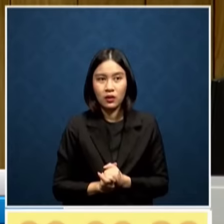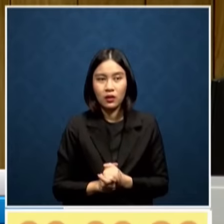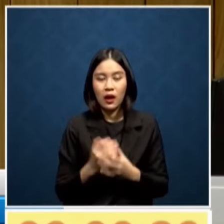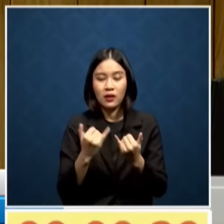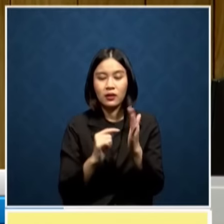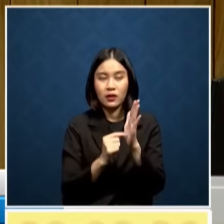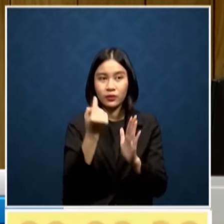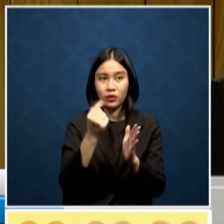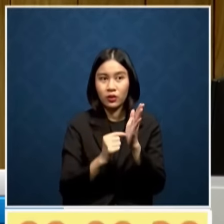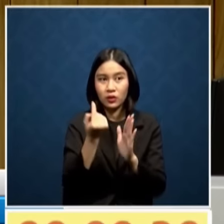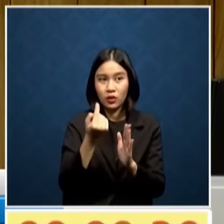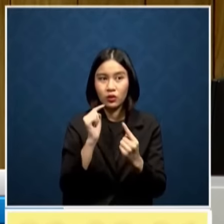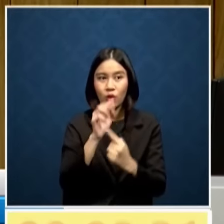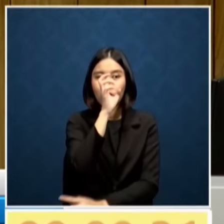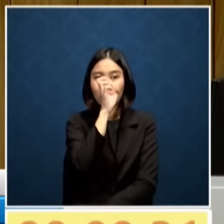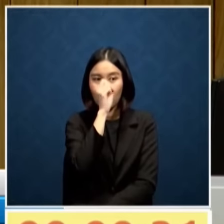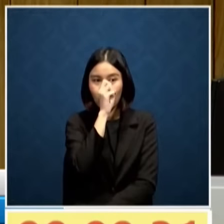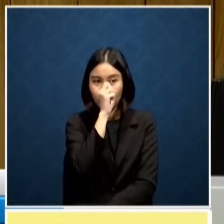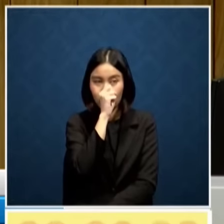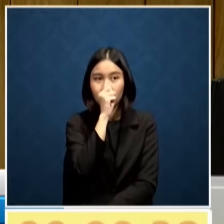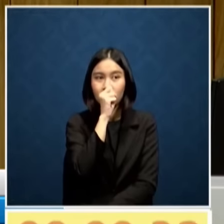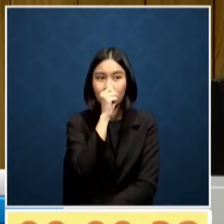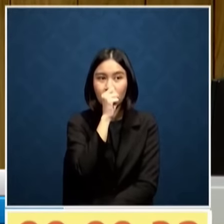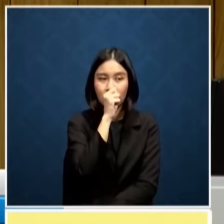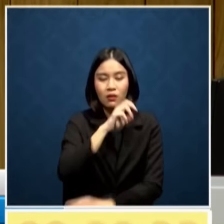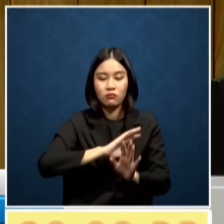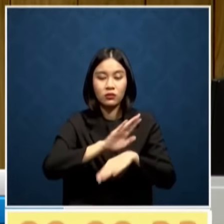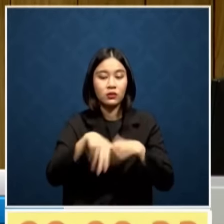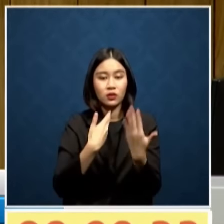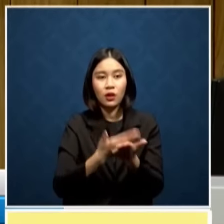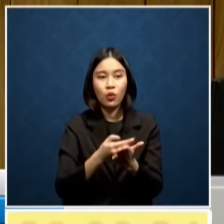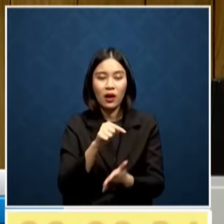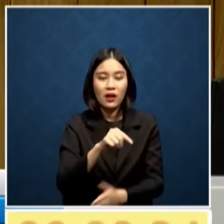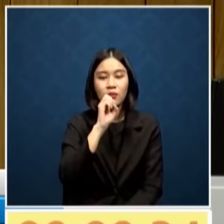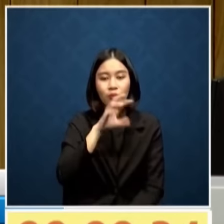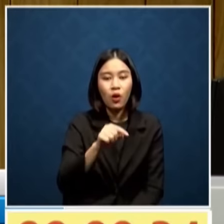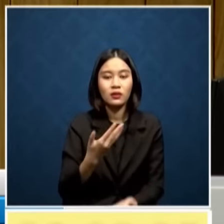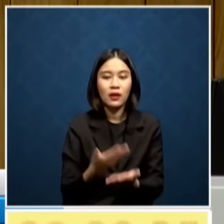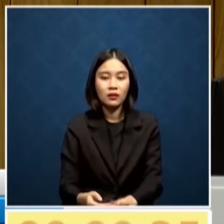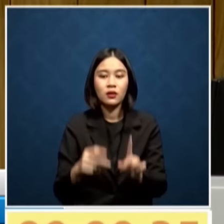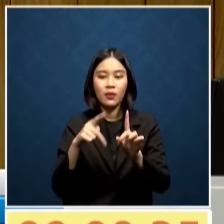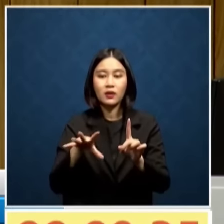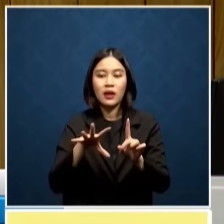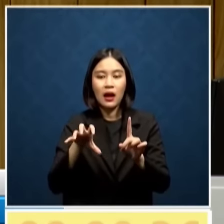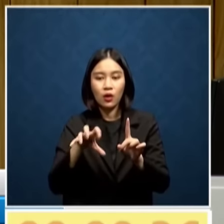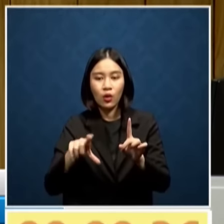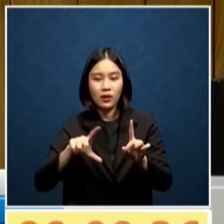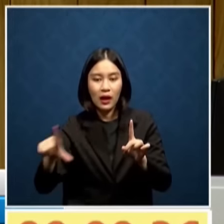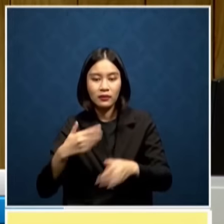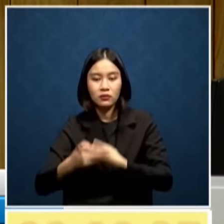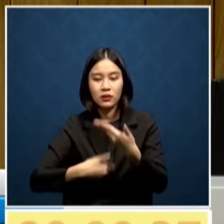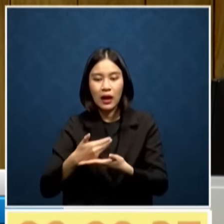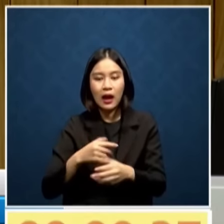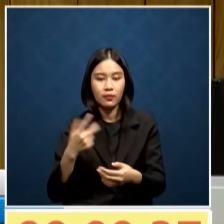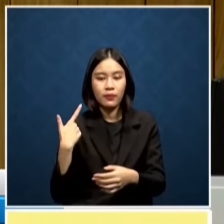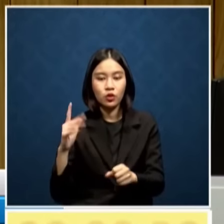ริ่มต้นมันเป็นจุดเริ่มต้นมันเป็นการทดลองครับมันไม่ใช่ว่าโอ้ทั้งหมดแค่นี้แล้วบอกว่า 1,500 ล้านขายกี่ชาติก็ไม่คุ้ม